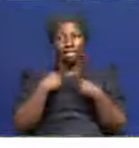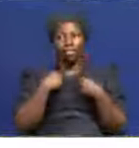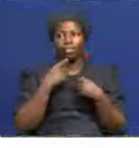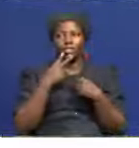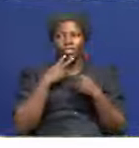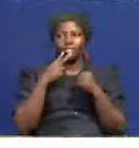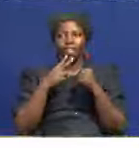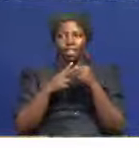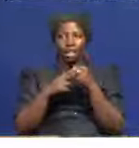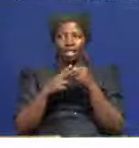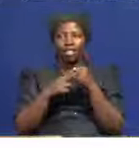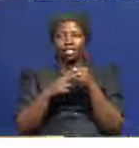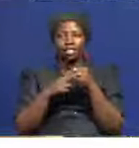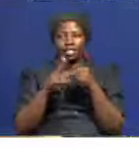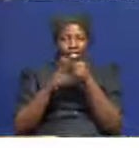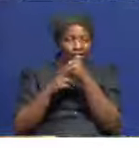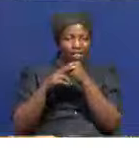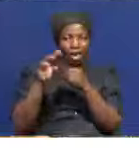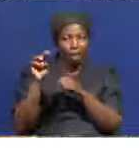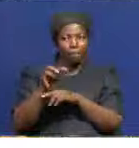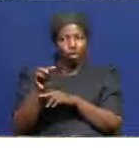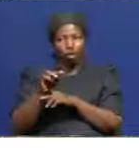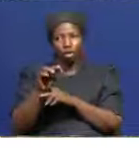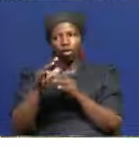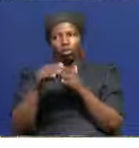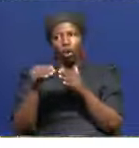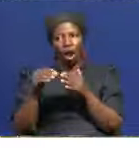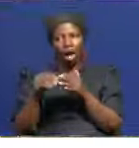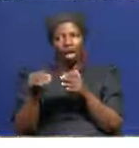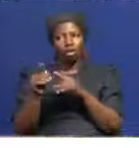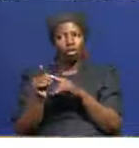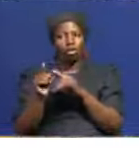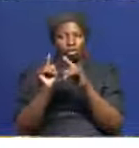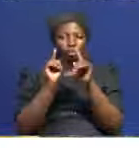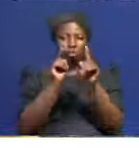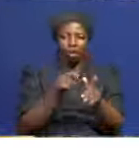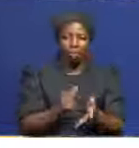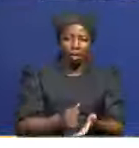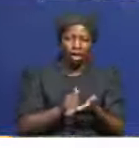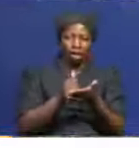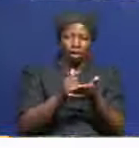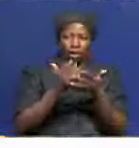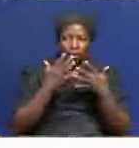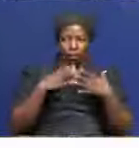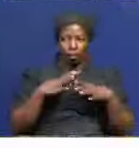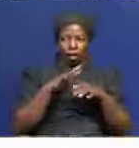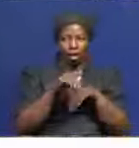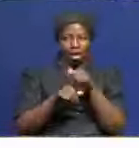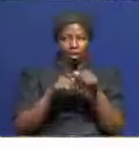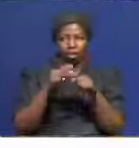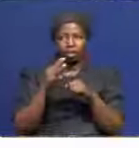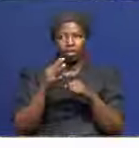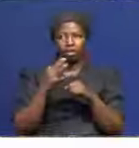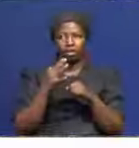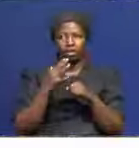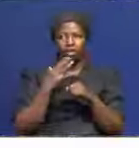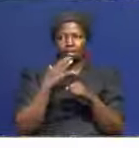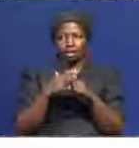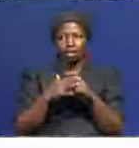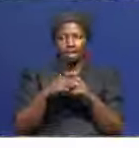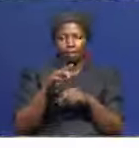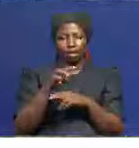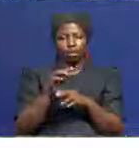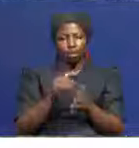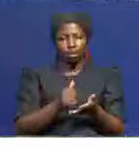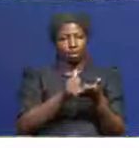milioni 7, hiyo ni milioni 900 pia isaidie watu kama hapa na hata kule Muhoroni na kule kwingine kote.